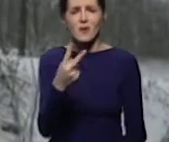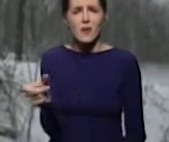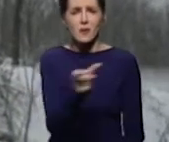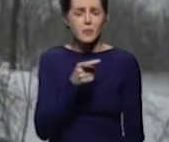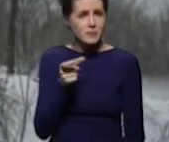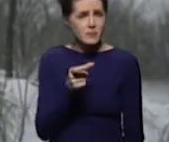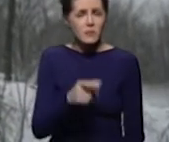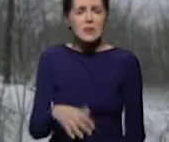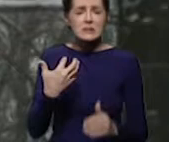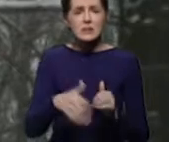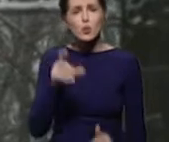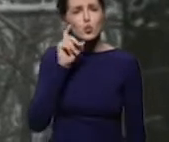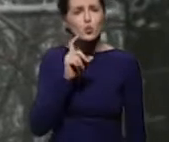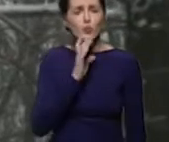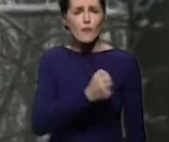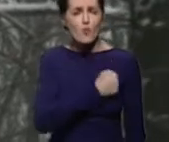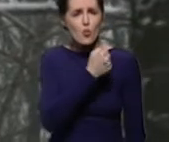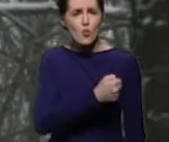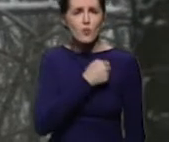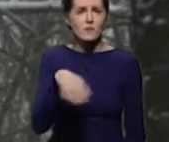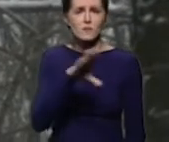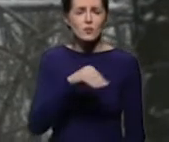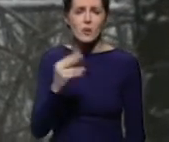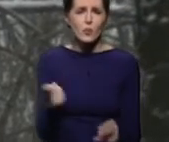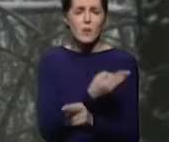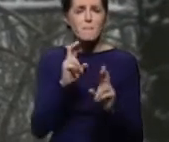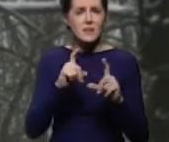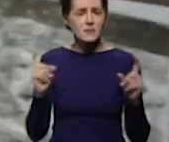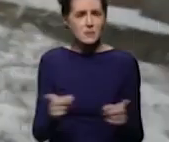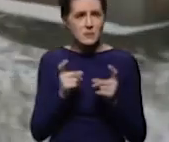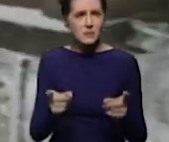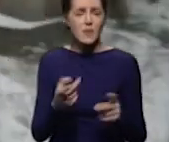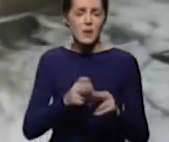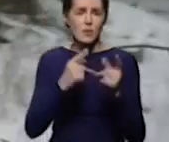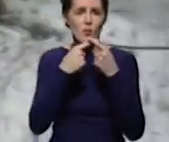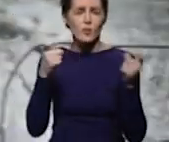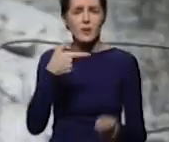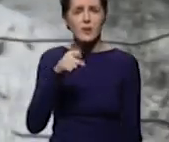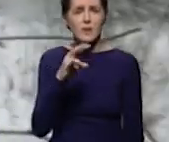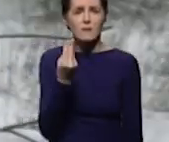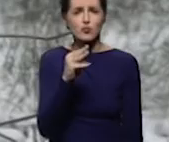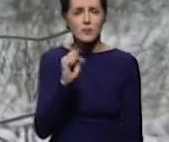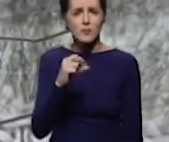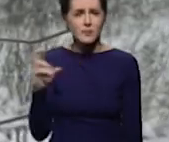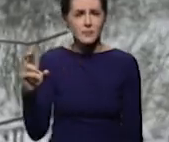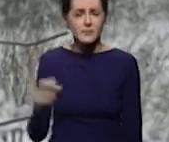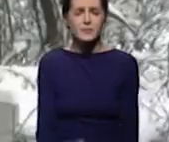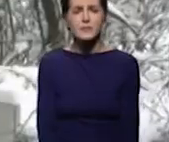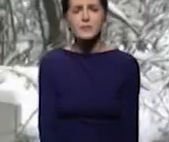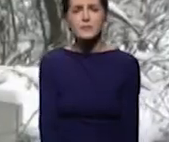калібру. Серед українських військових минулося без втрат, повідомляють у штабі операції об'єднаних